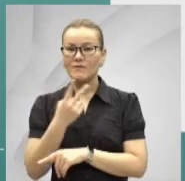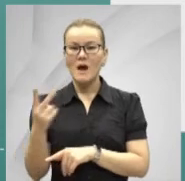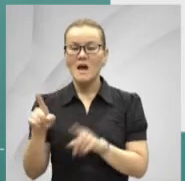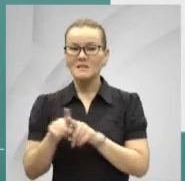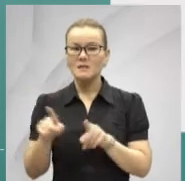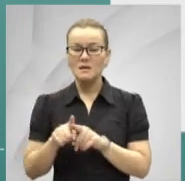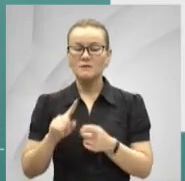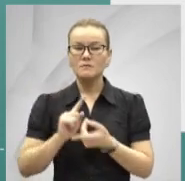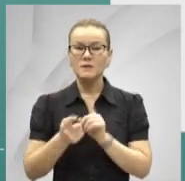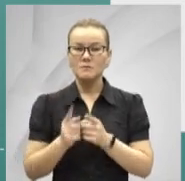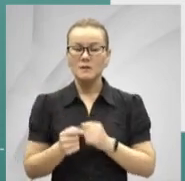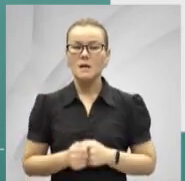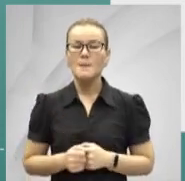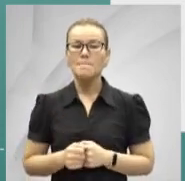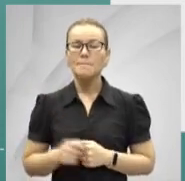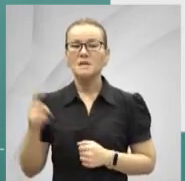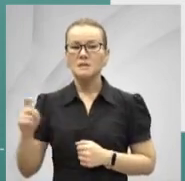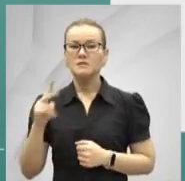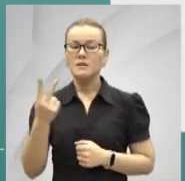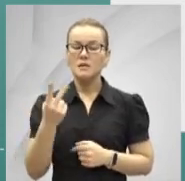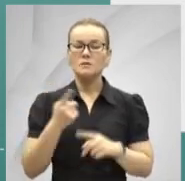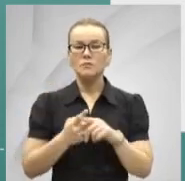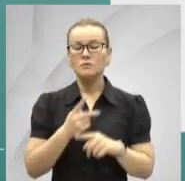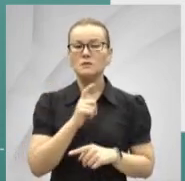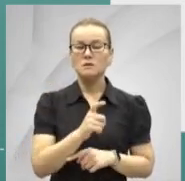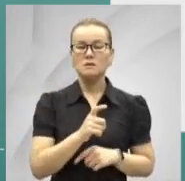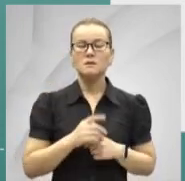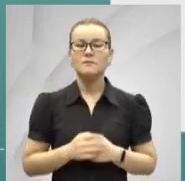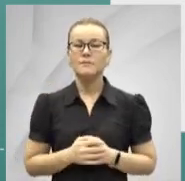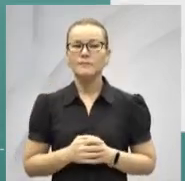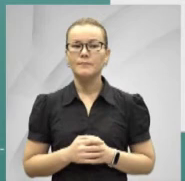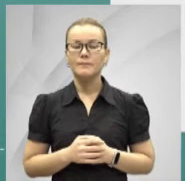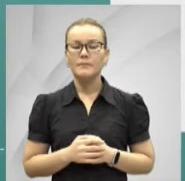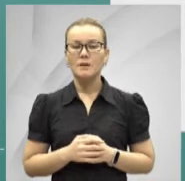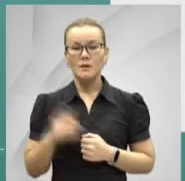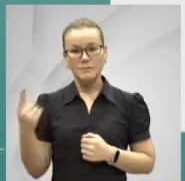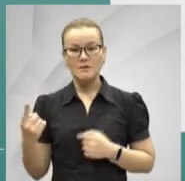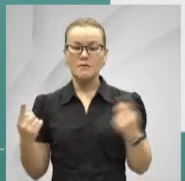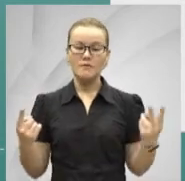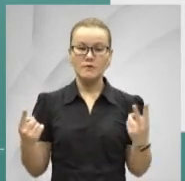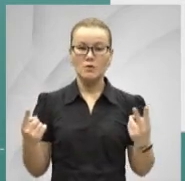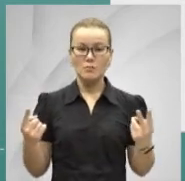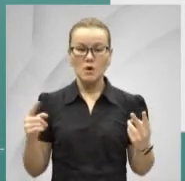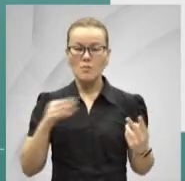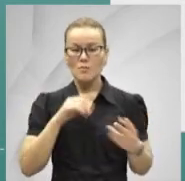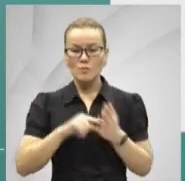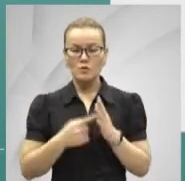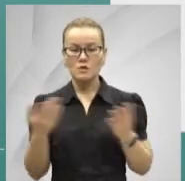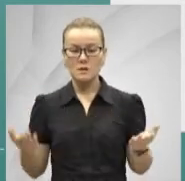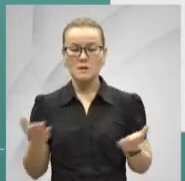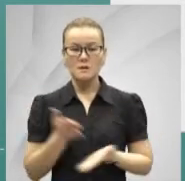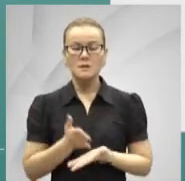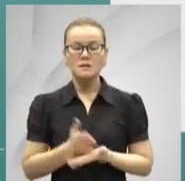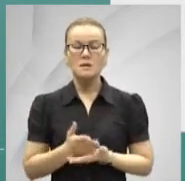с переменной. X в квадрате прибавить x в первом множителе и во втором множителе. Опять